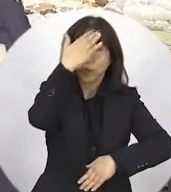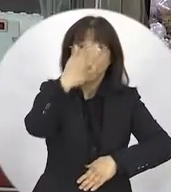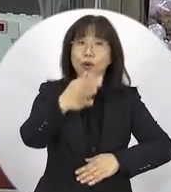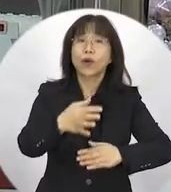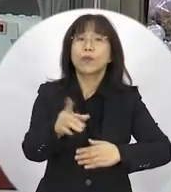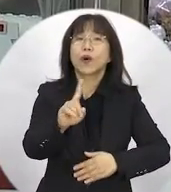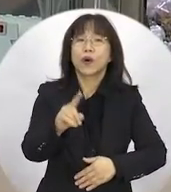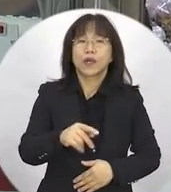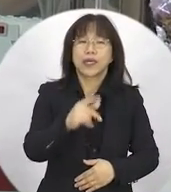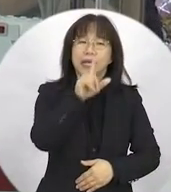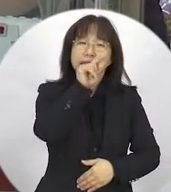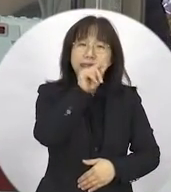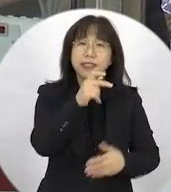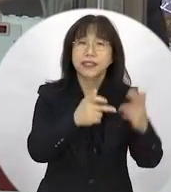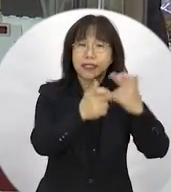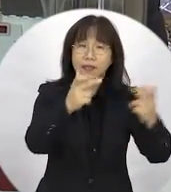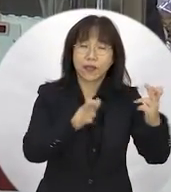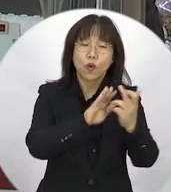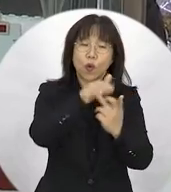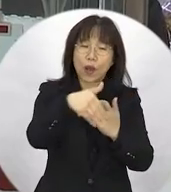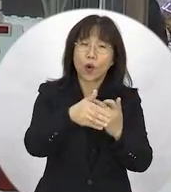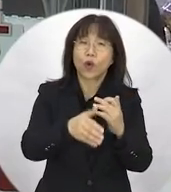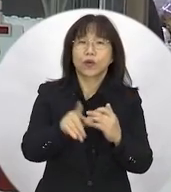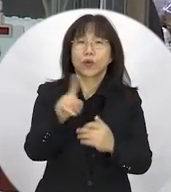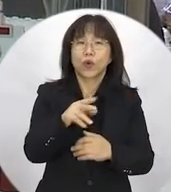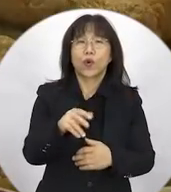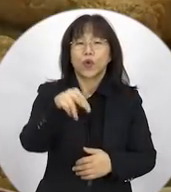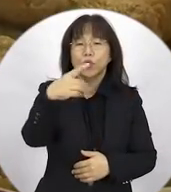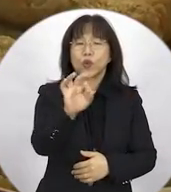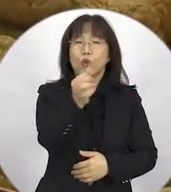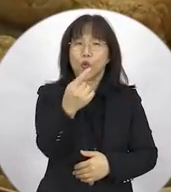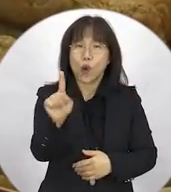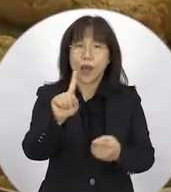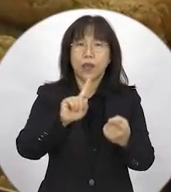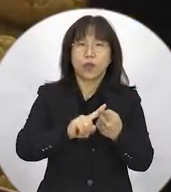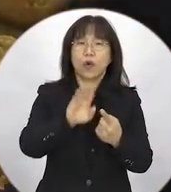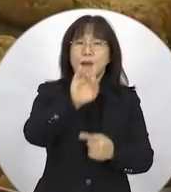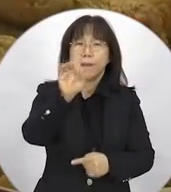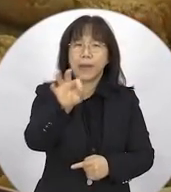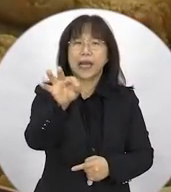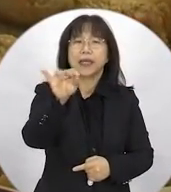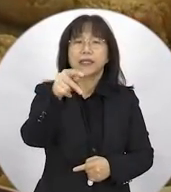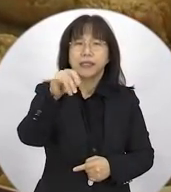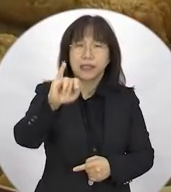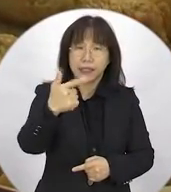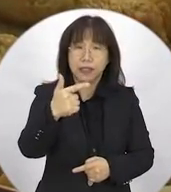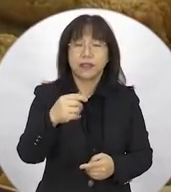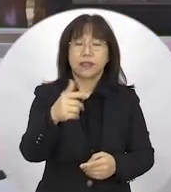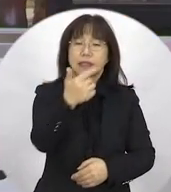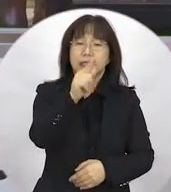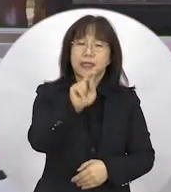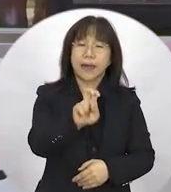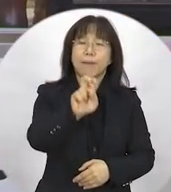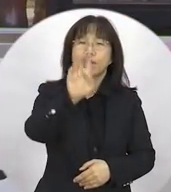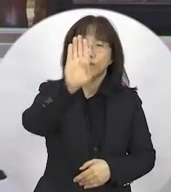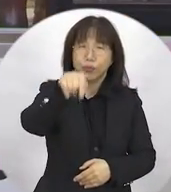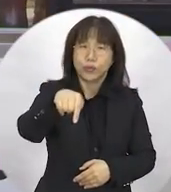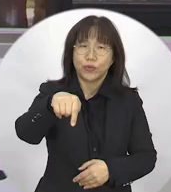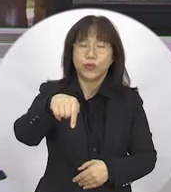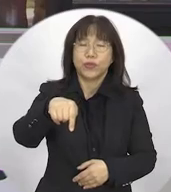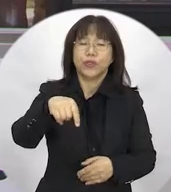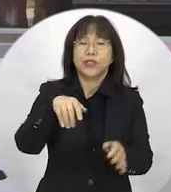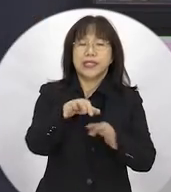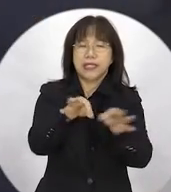시장은 까치산 실장 화곡본동 시장 송화 벽화 시장 당신 전통시장 남부 골목 시장 등